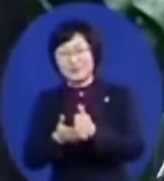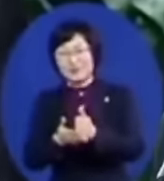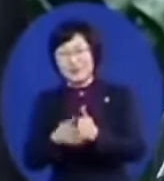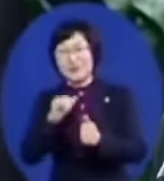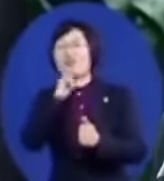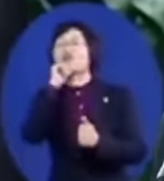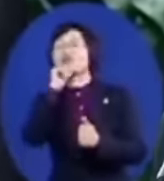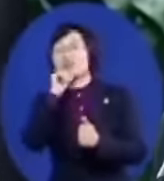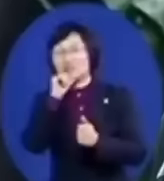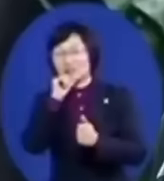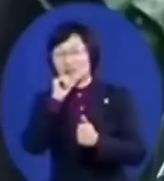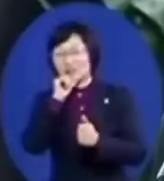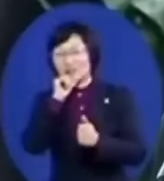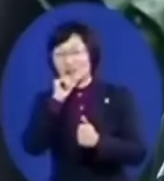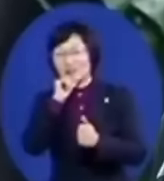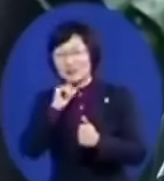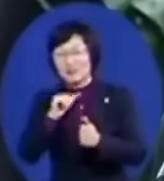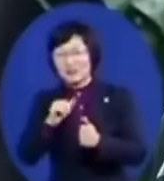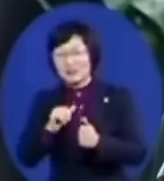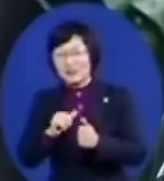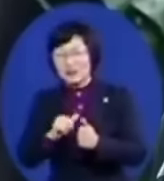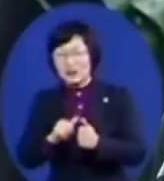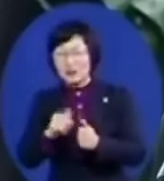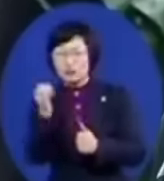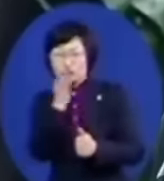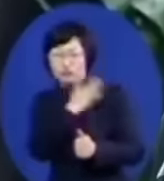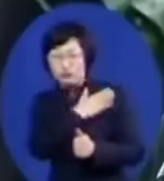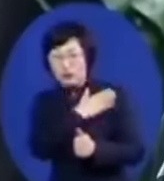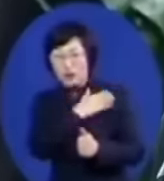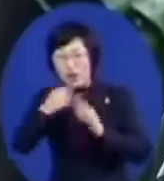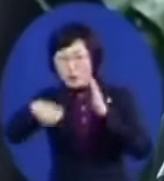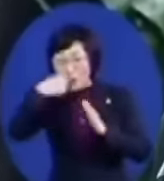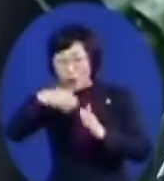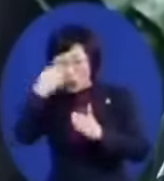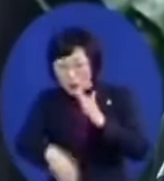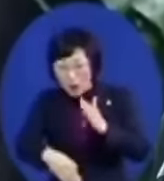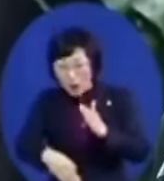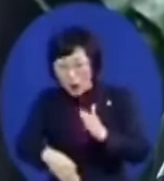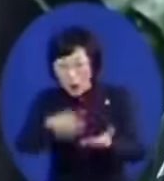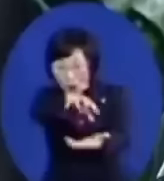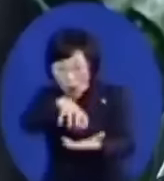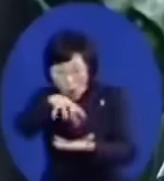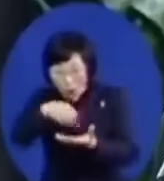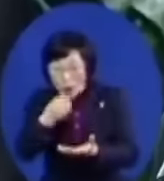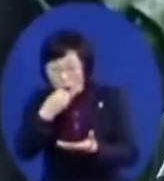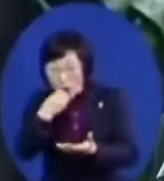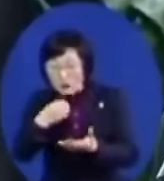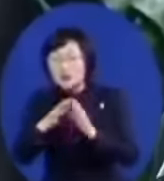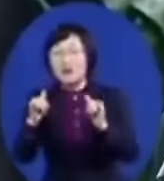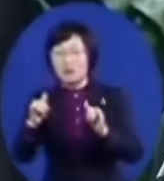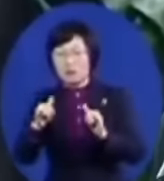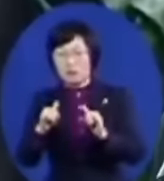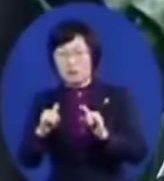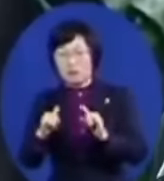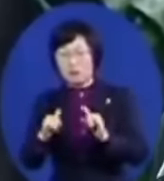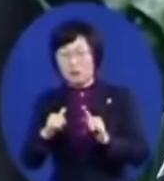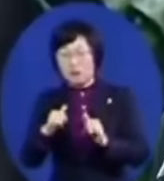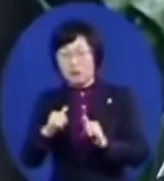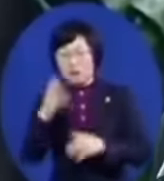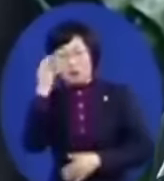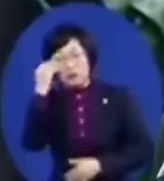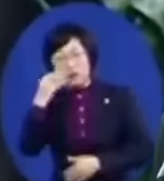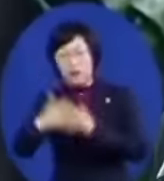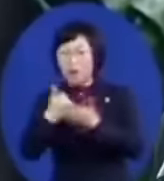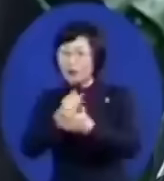거지가 되어서 부자 이상에 떨어진 부스러기를 먹어요. 그 사람에게 물어봅니다. 당신은 왜 하나님을 그렇게 잘